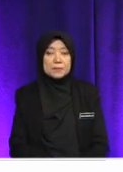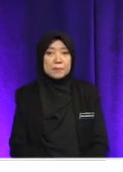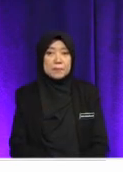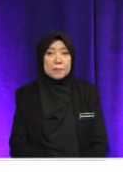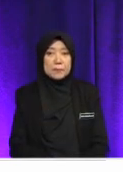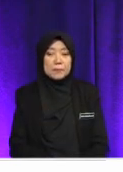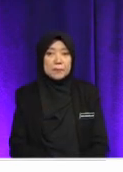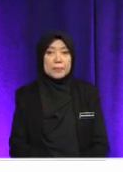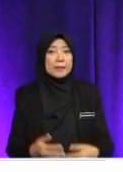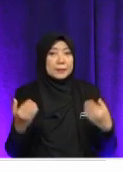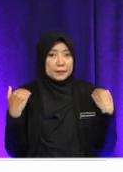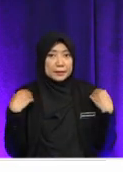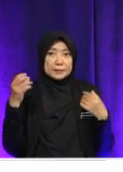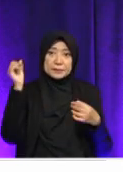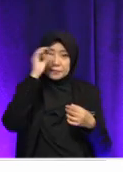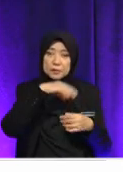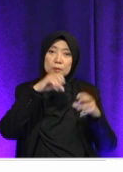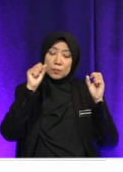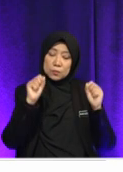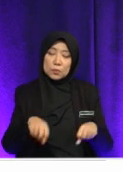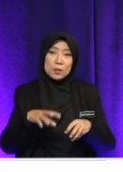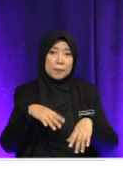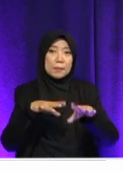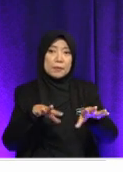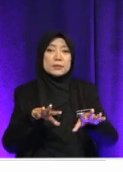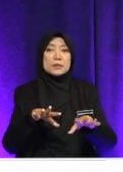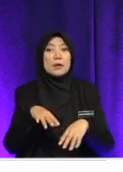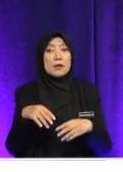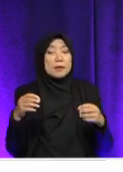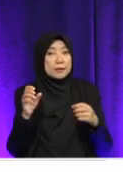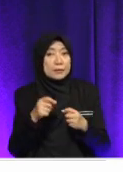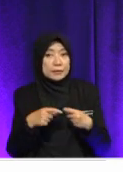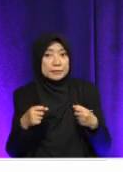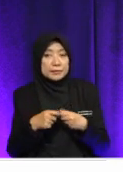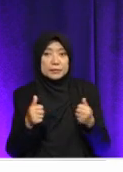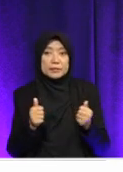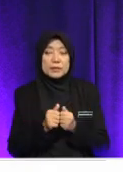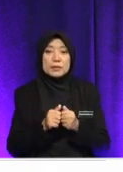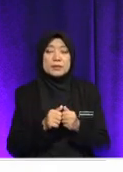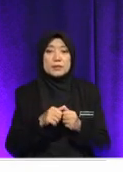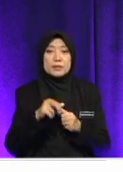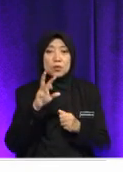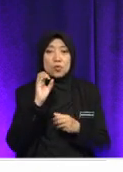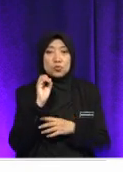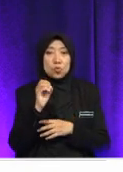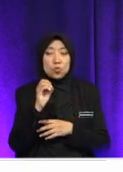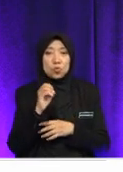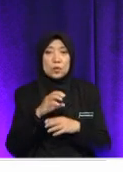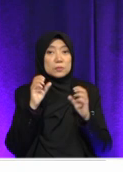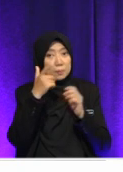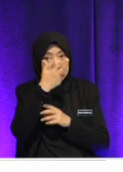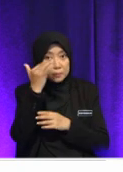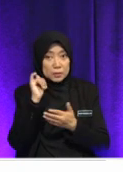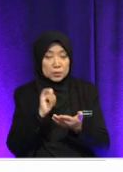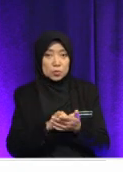adalah sifat di mana boleh mengalihkan arus listrik dengan rintangan yang kosong oke oke so kita